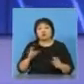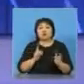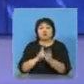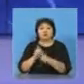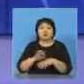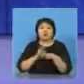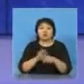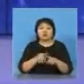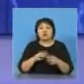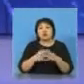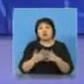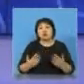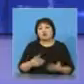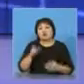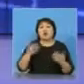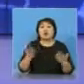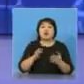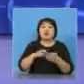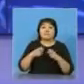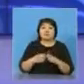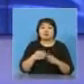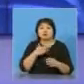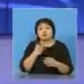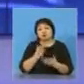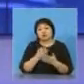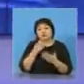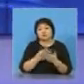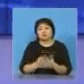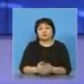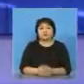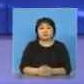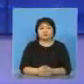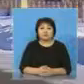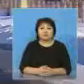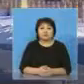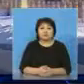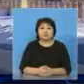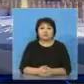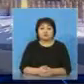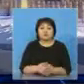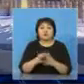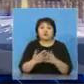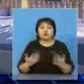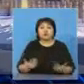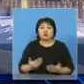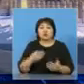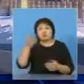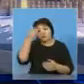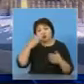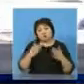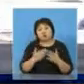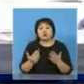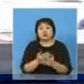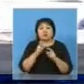кездесу өткізген. Ауыл тұрғындарын қандай мәселе толғандырады? Жанар Датқыз әңгімелейді. Ауыл тұрғындарына мәдениет үйі,